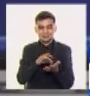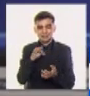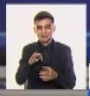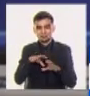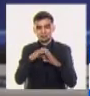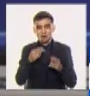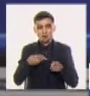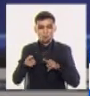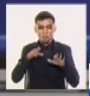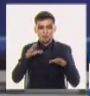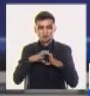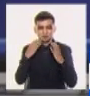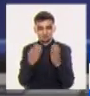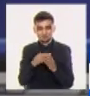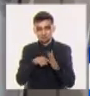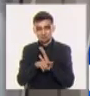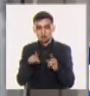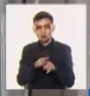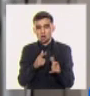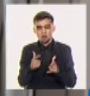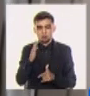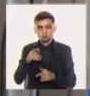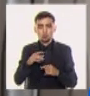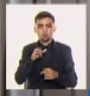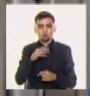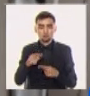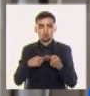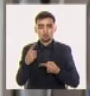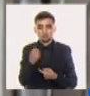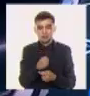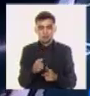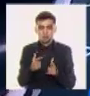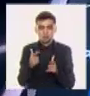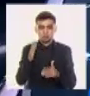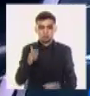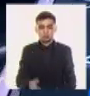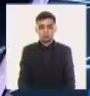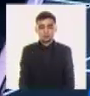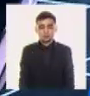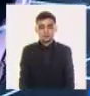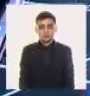аренах. Они будут готовы к приему пациентов уже на следующей неделе.